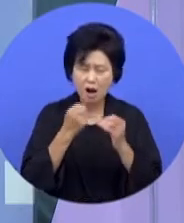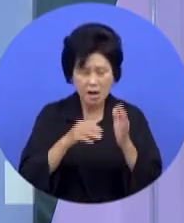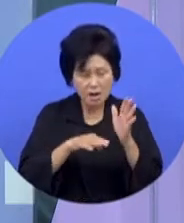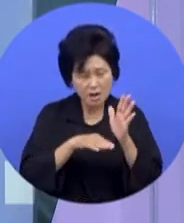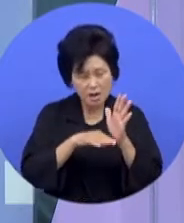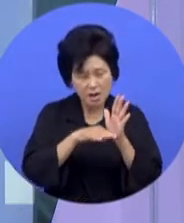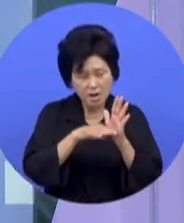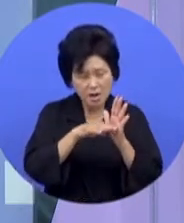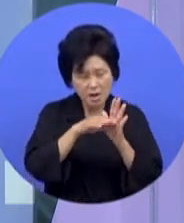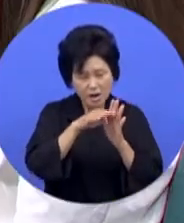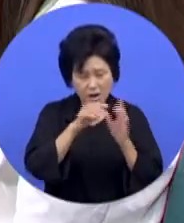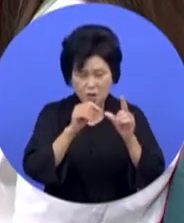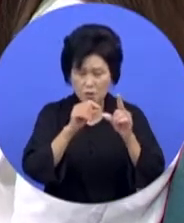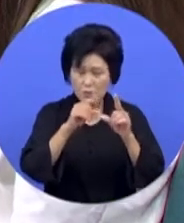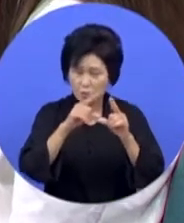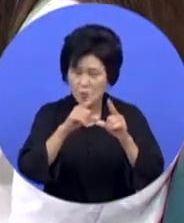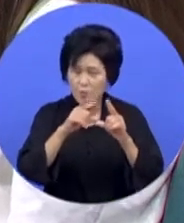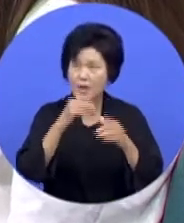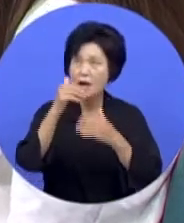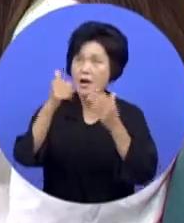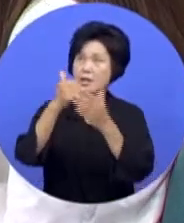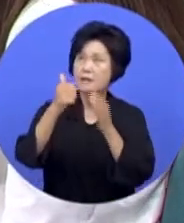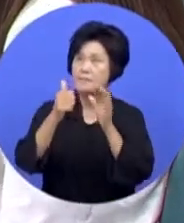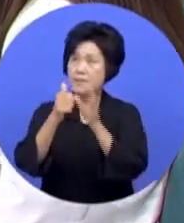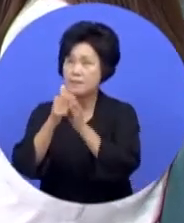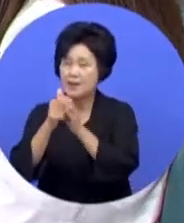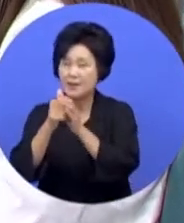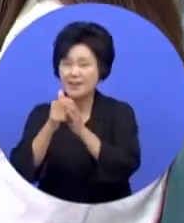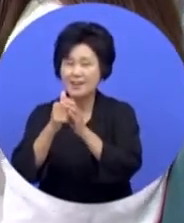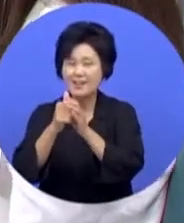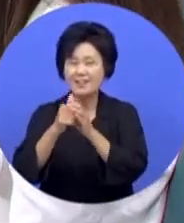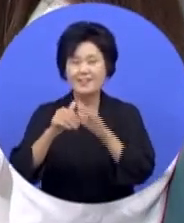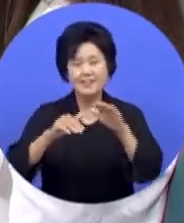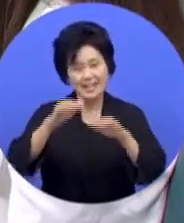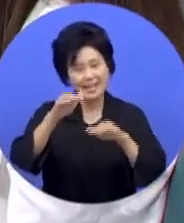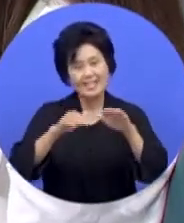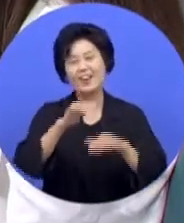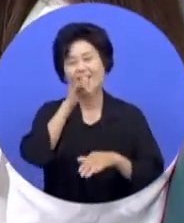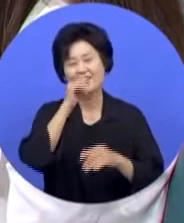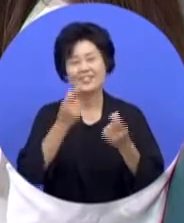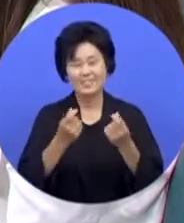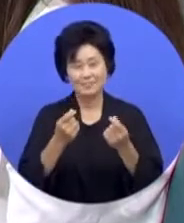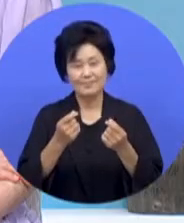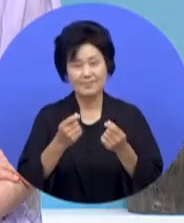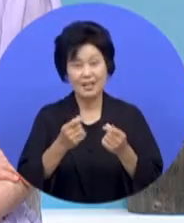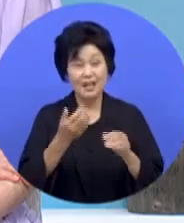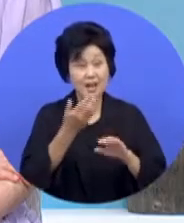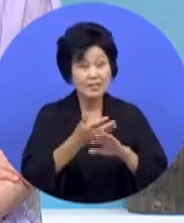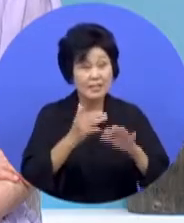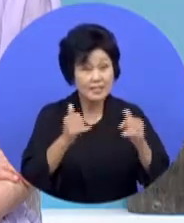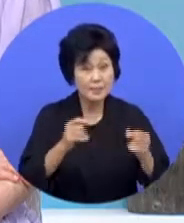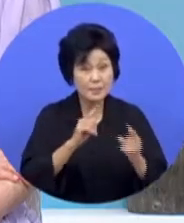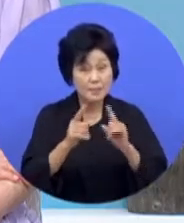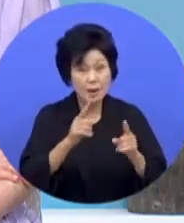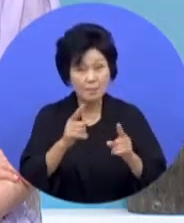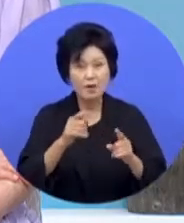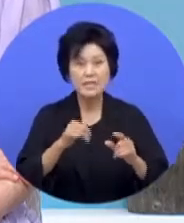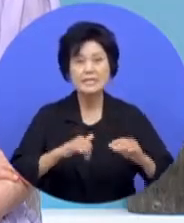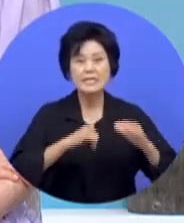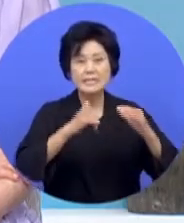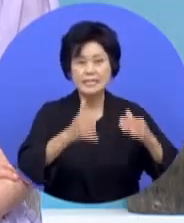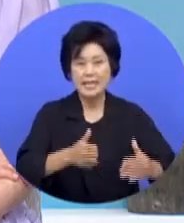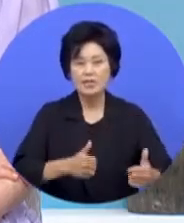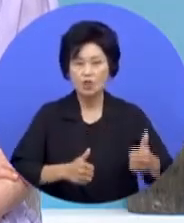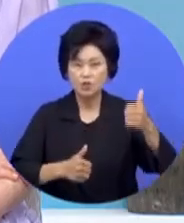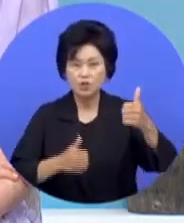같아요. 다른 친구들 왜 그렇잖아요. 이 세상의 주인공은 나다. 내가 하고 싶은 대로 한다. 내가 즐긴다.